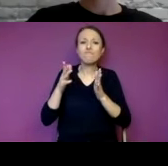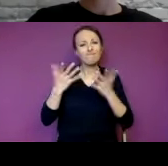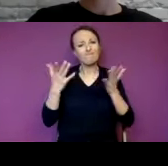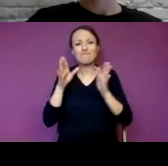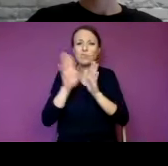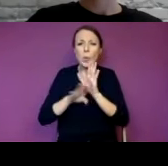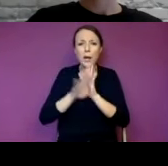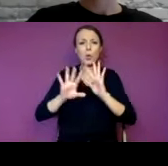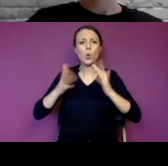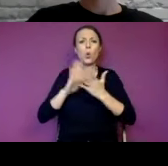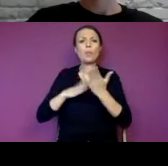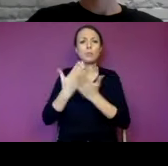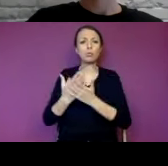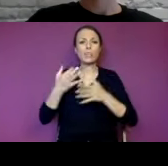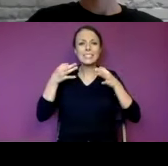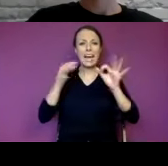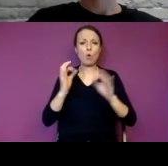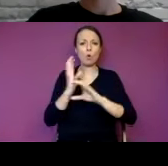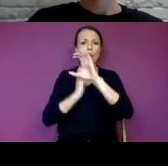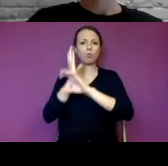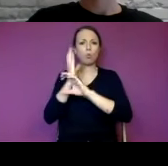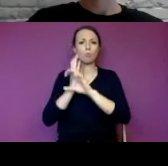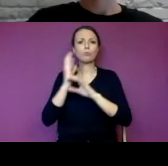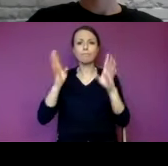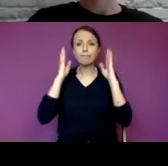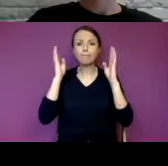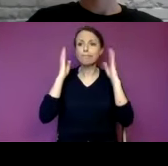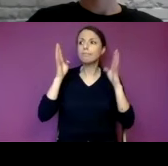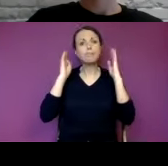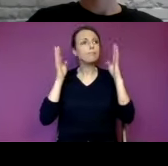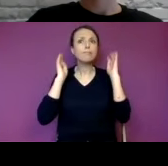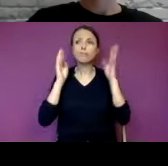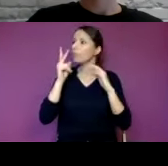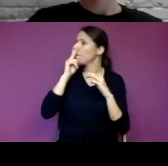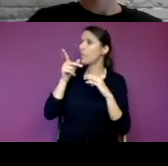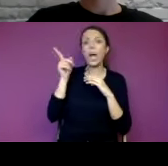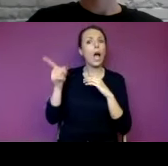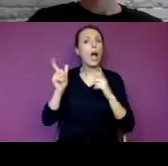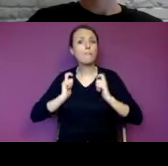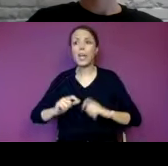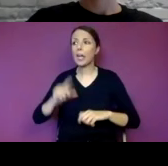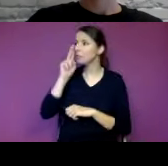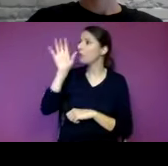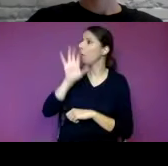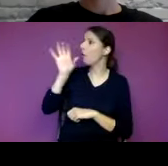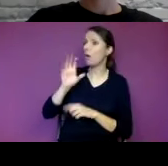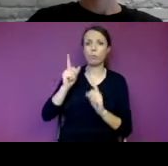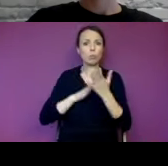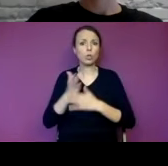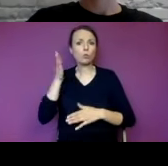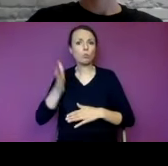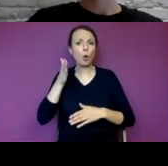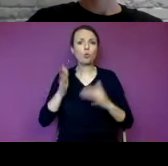jest też takie znamienne, kiedy ta wieś jest czymś widzianym przez szyby pociągów czy samochodów. I